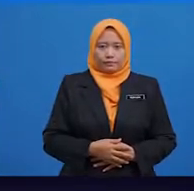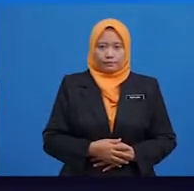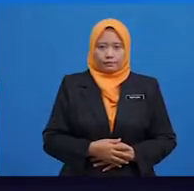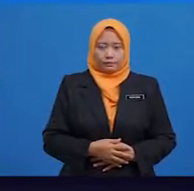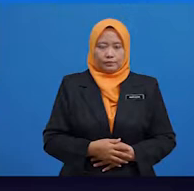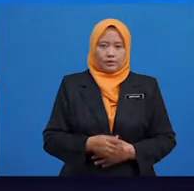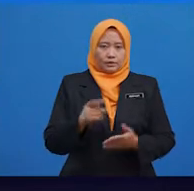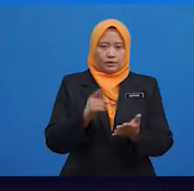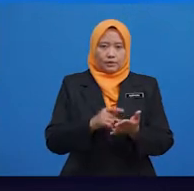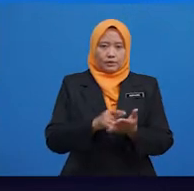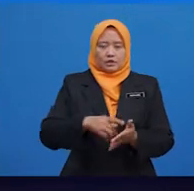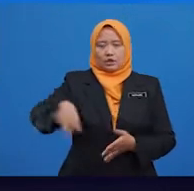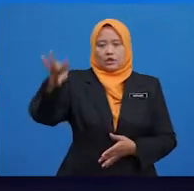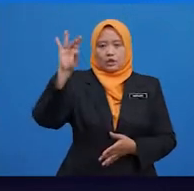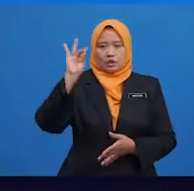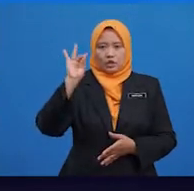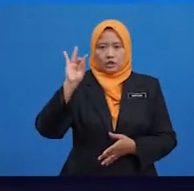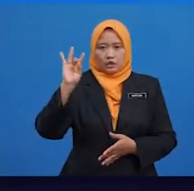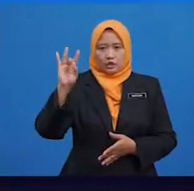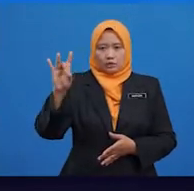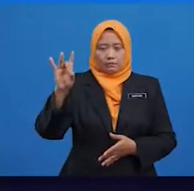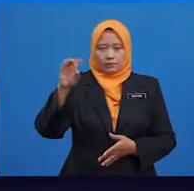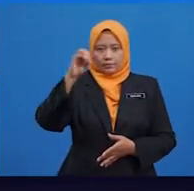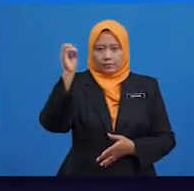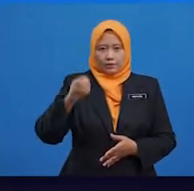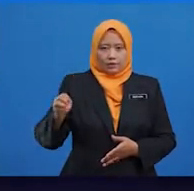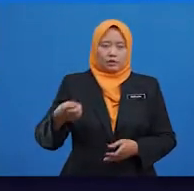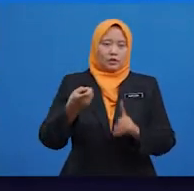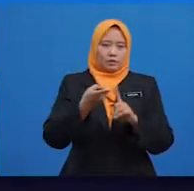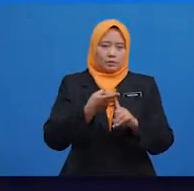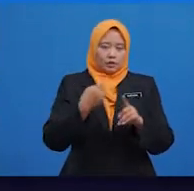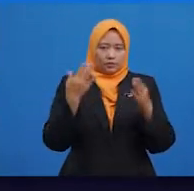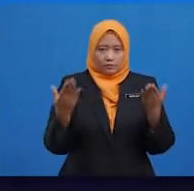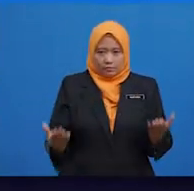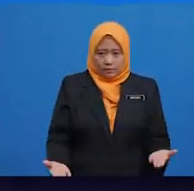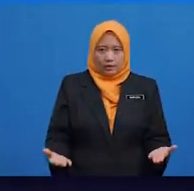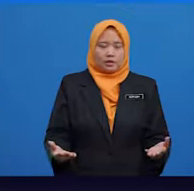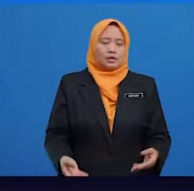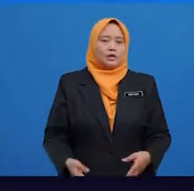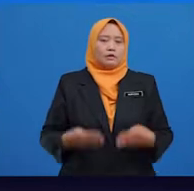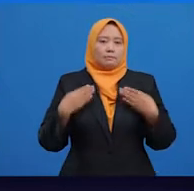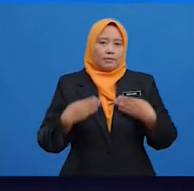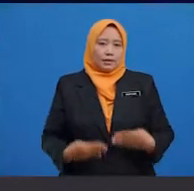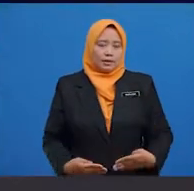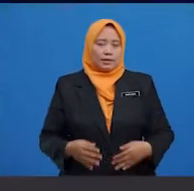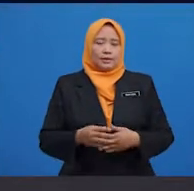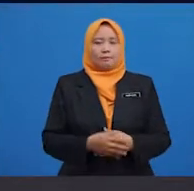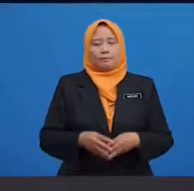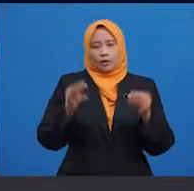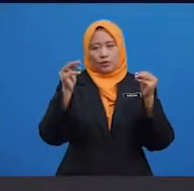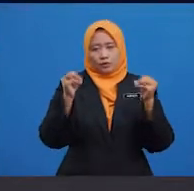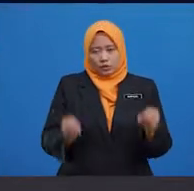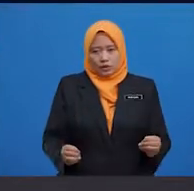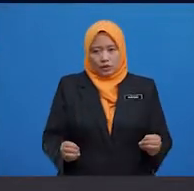kira-kira 8% daripada berat badan manusia ialah darah.